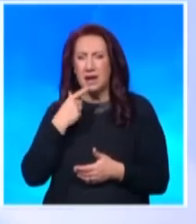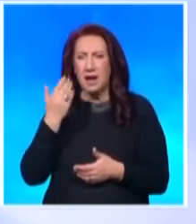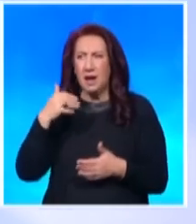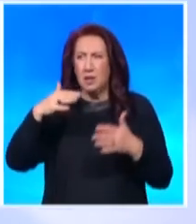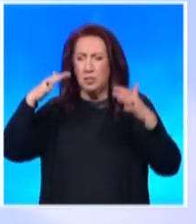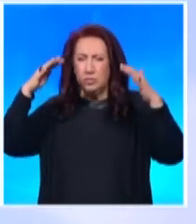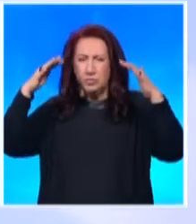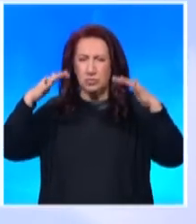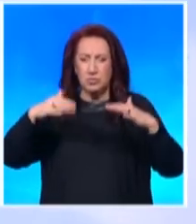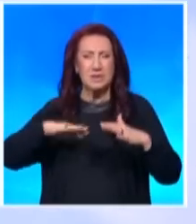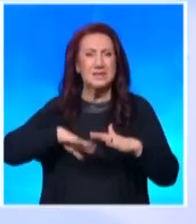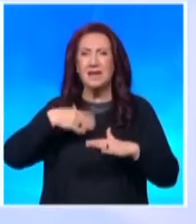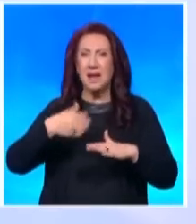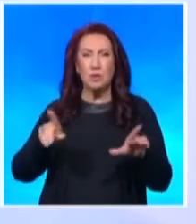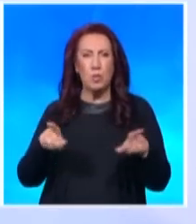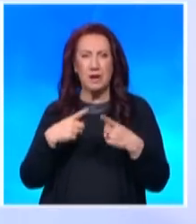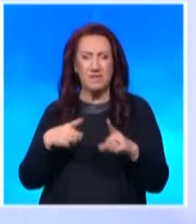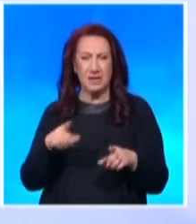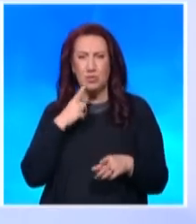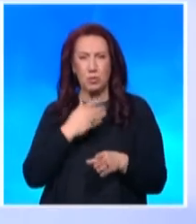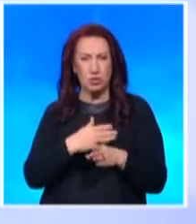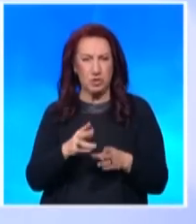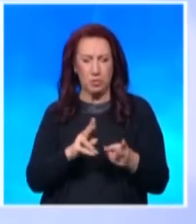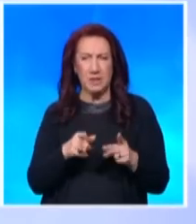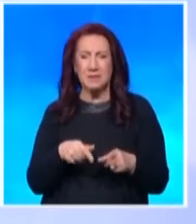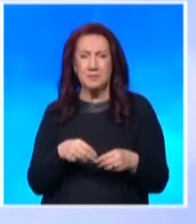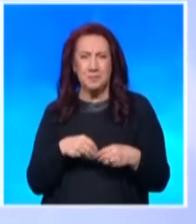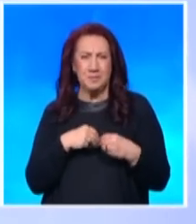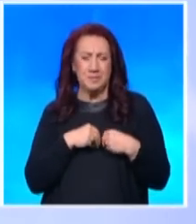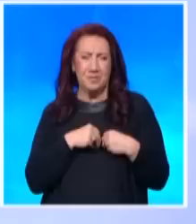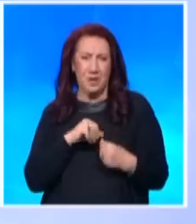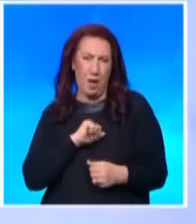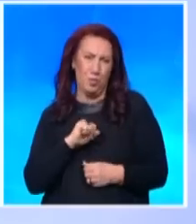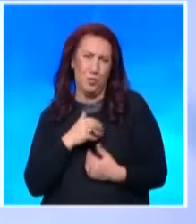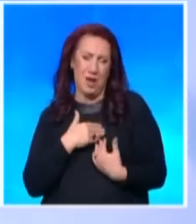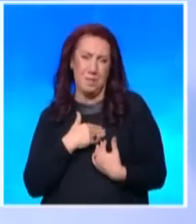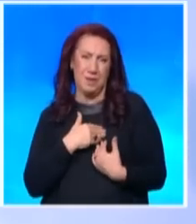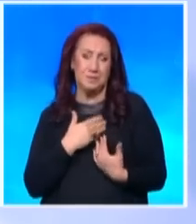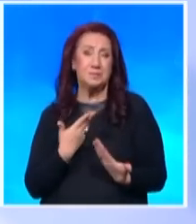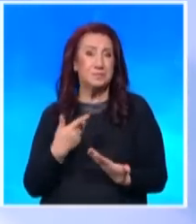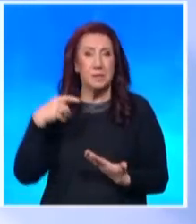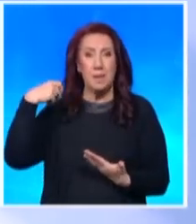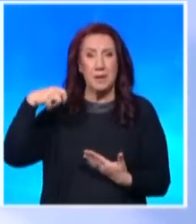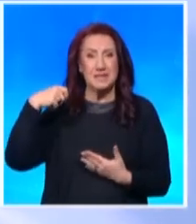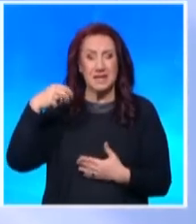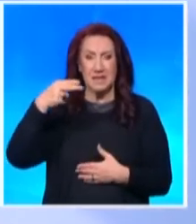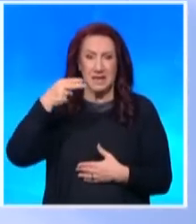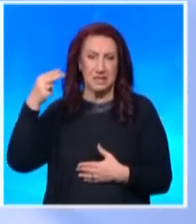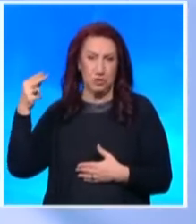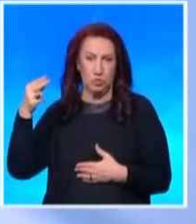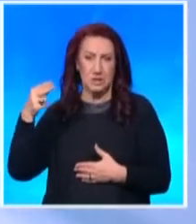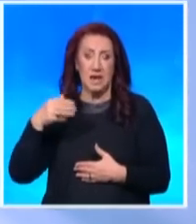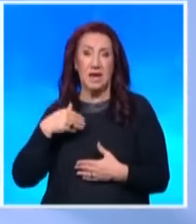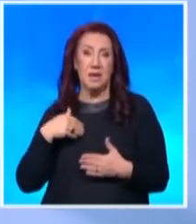заболя. Много ме заболя не за друго, а защото президентската институция у нас има много